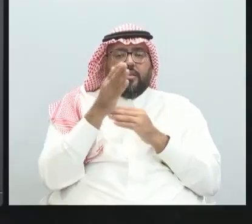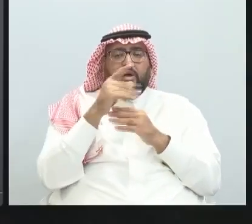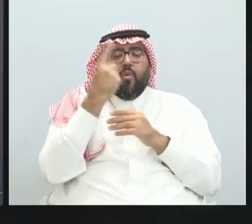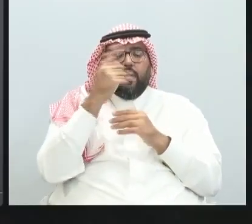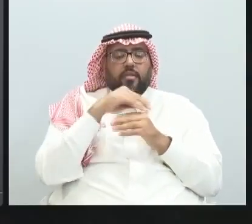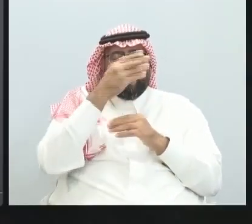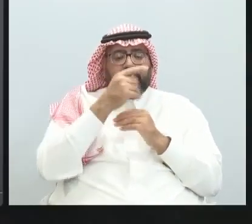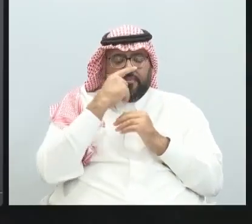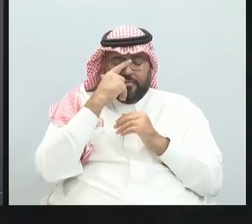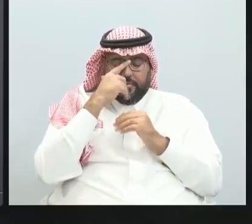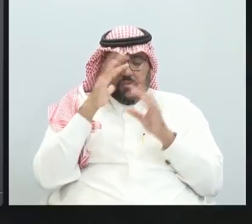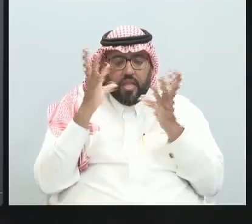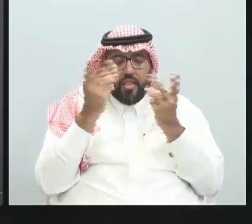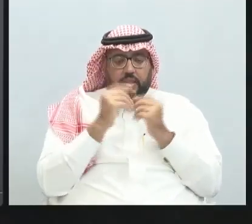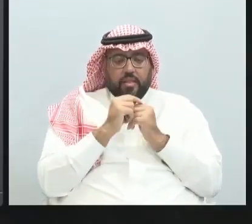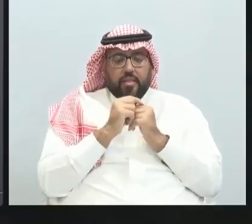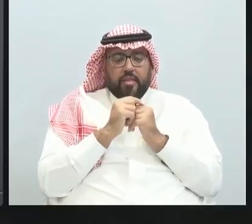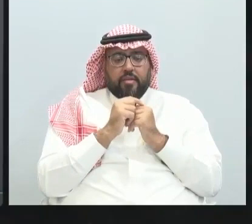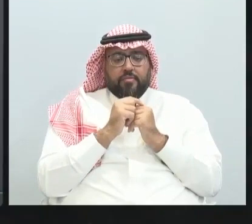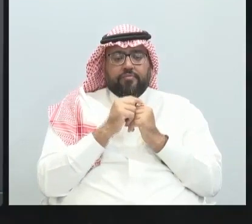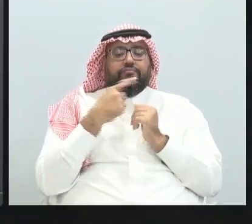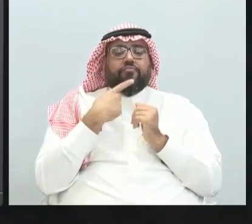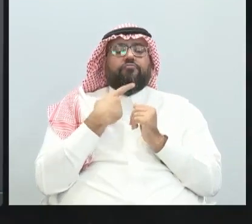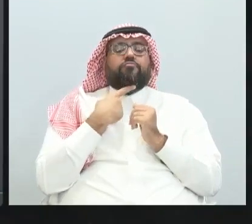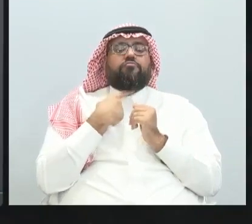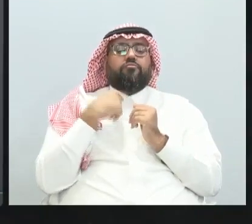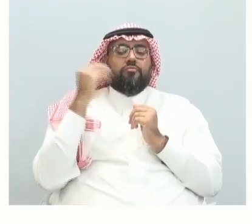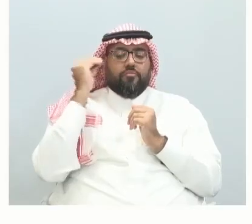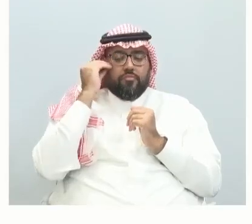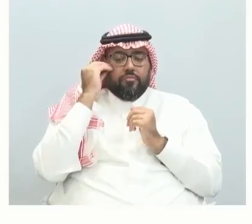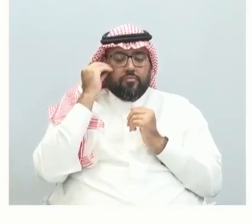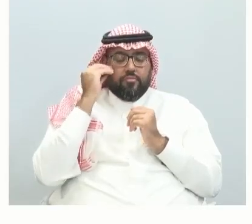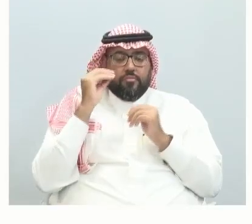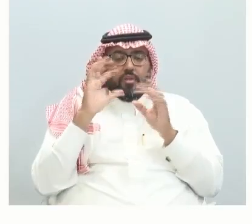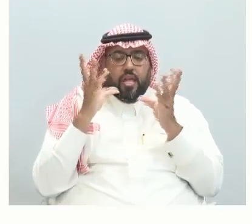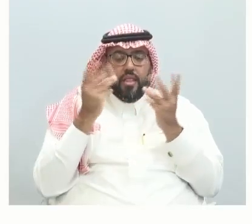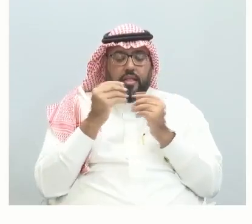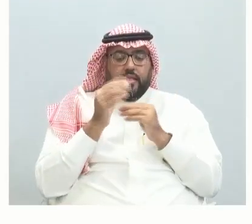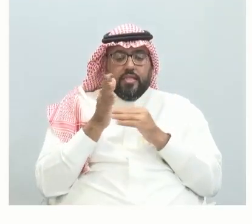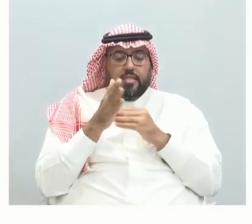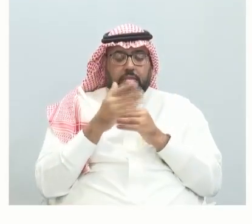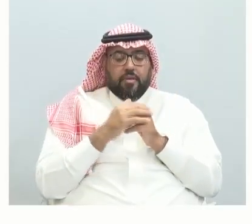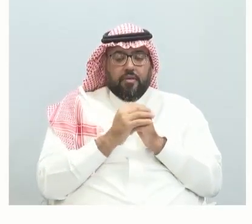الاخر نريد ان نعرف كم سمكه